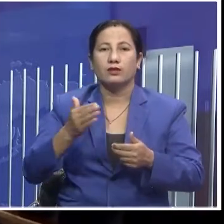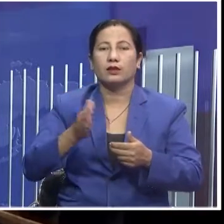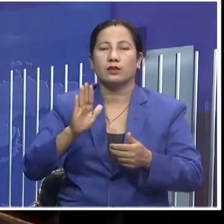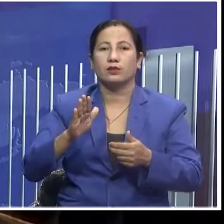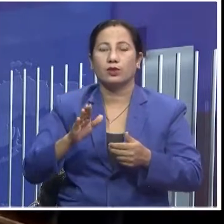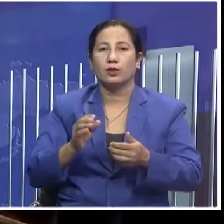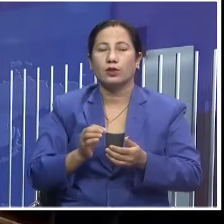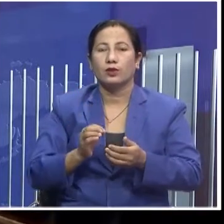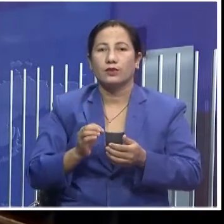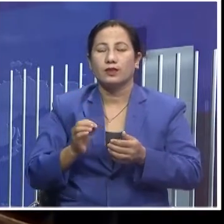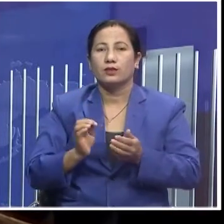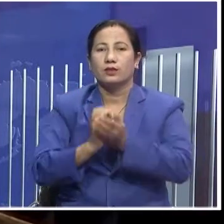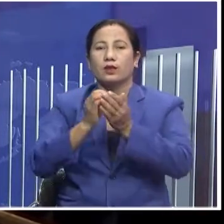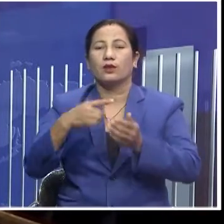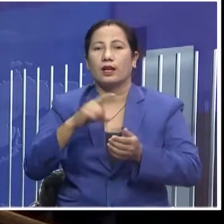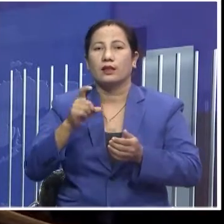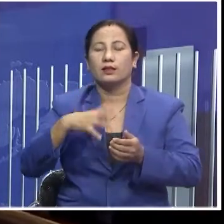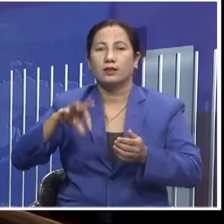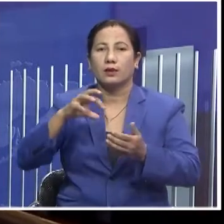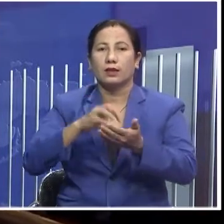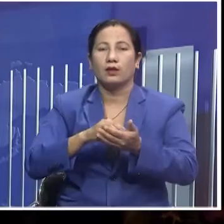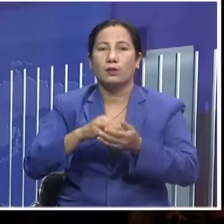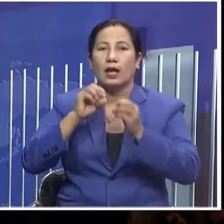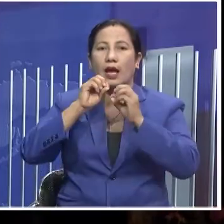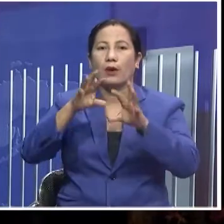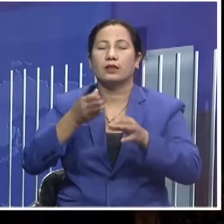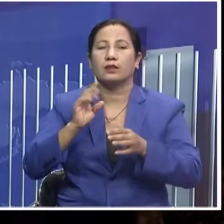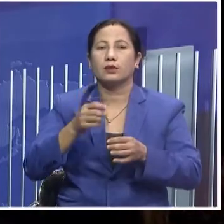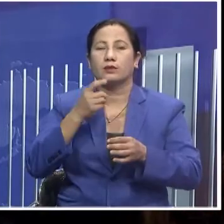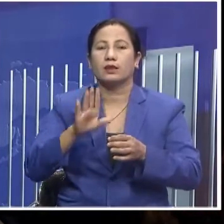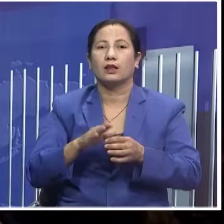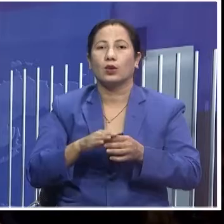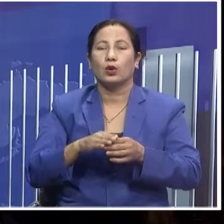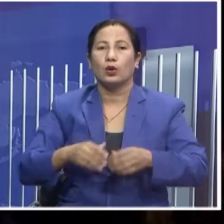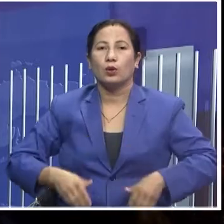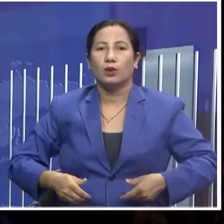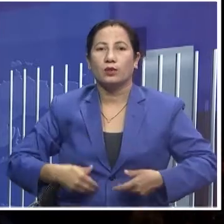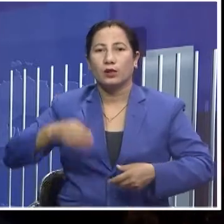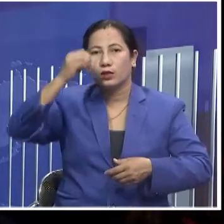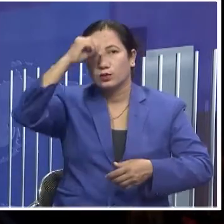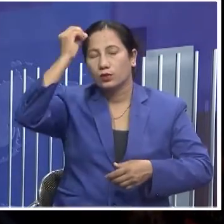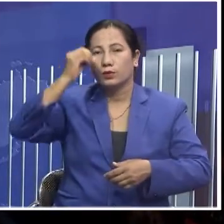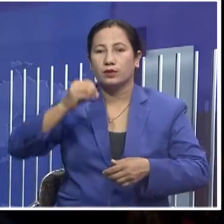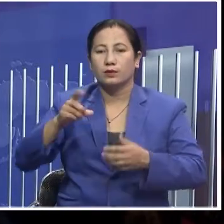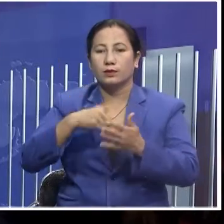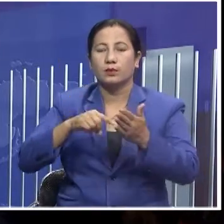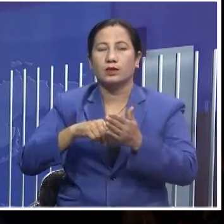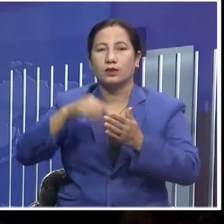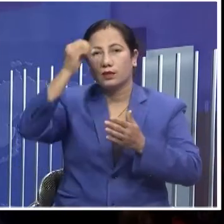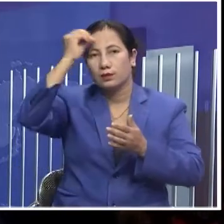संरक्षणको लागि नै हाम्रो सबै ठाउँबाट चाहिँ आवाज जाओस् भन्ने चाहिँ मेरो भनाइ छ। बुढी पोल्ने पर्व सुदूरपश्चिम मध्यपश्चिमको